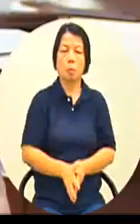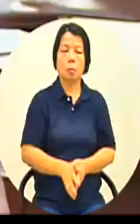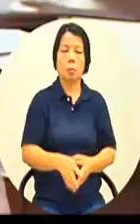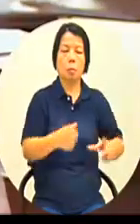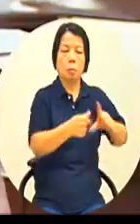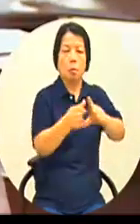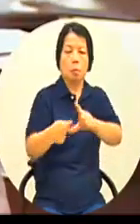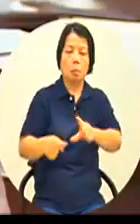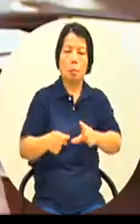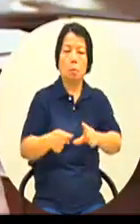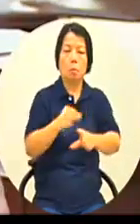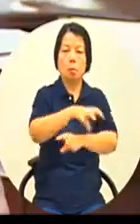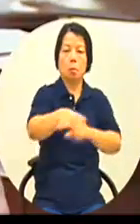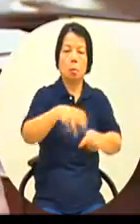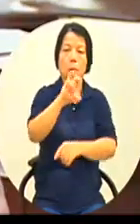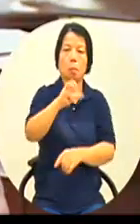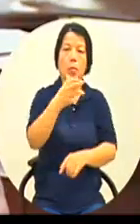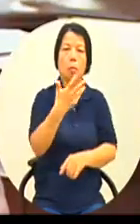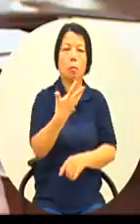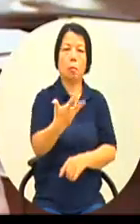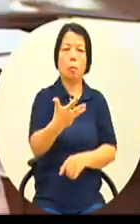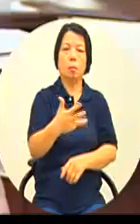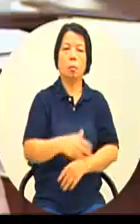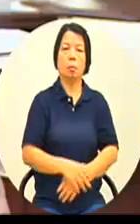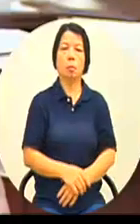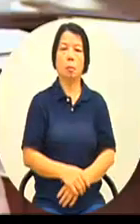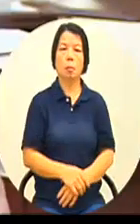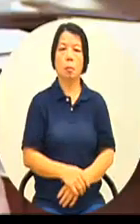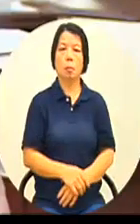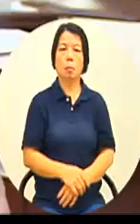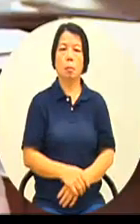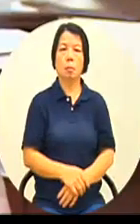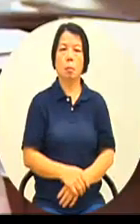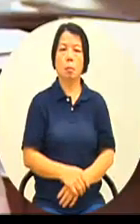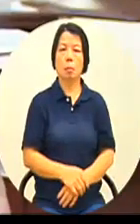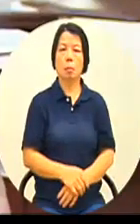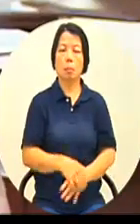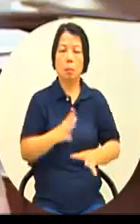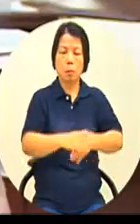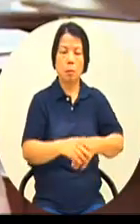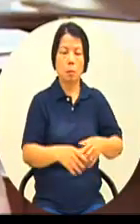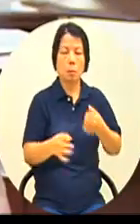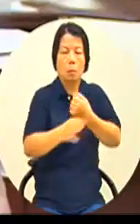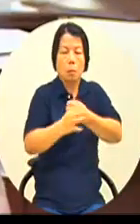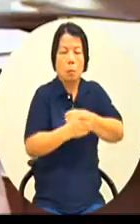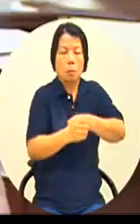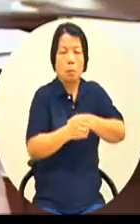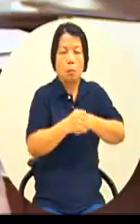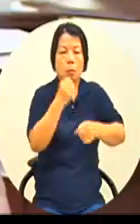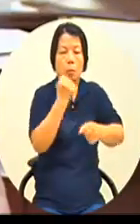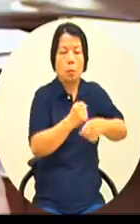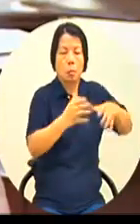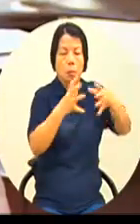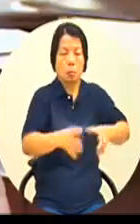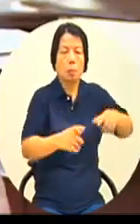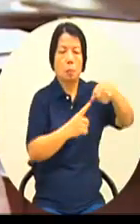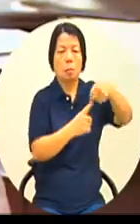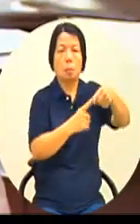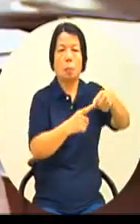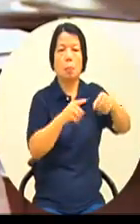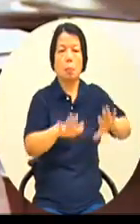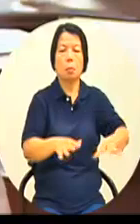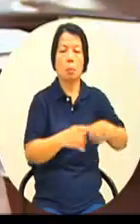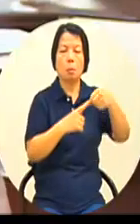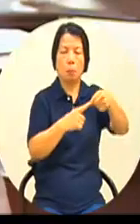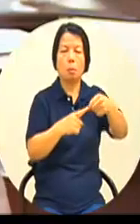拢会当到嘛，哦，那个包括哦，迄个。起码是公车啦，对不对？迄种较早过的，但是了也袂歹哦。车班坐啊，车